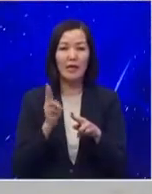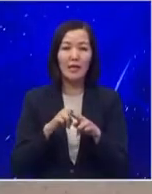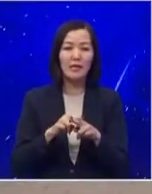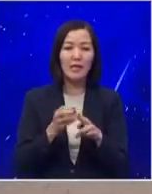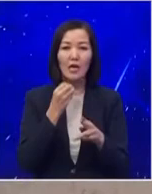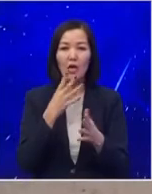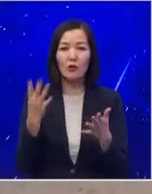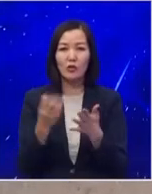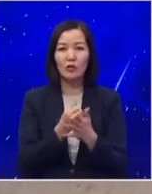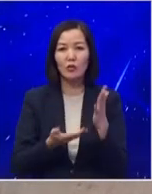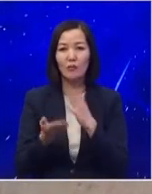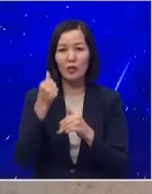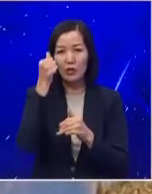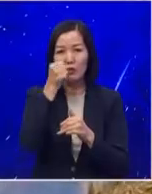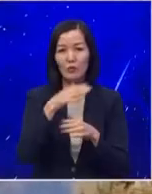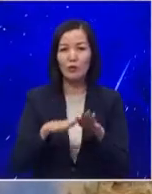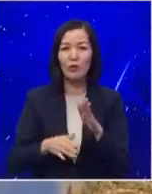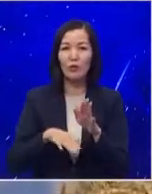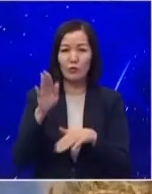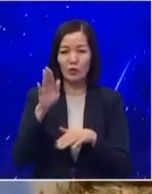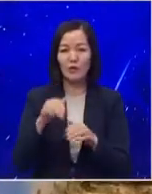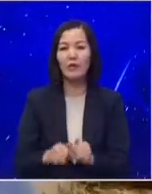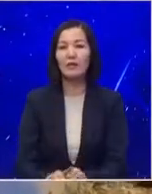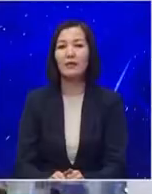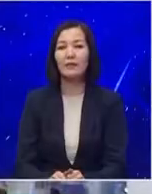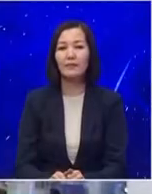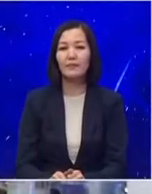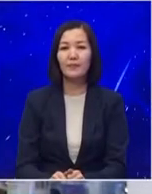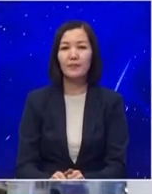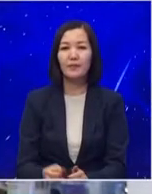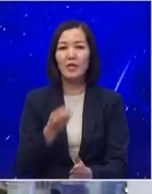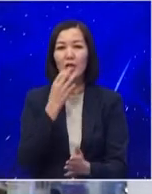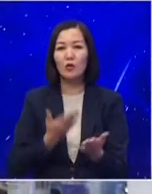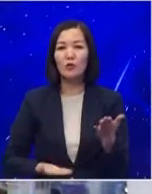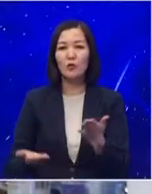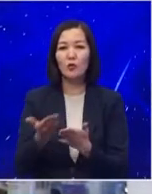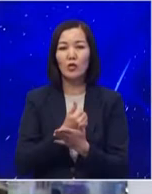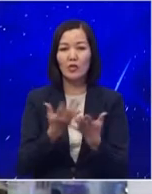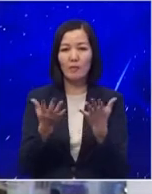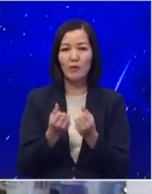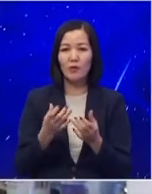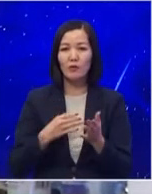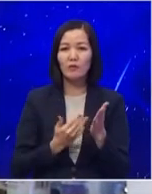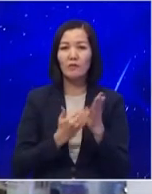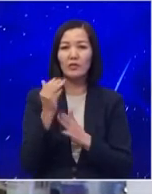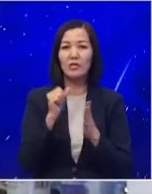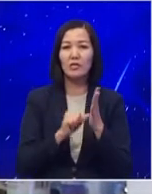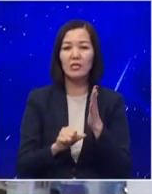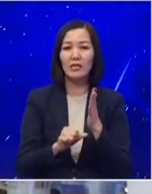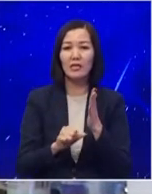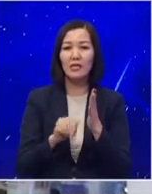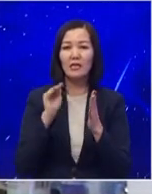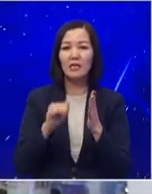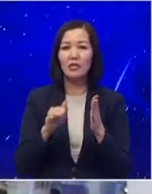ничуть не хуже прошлогодних а местами и значительно лучше хорошие урожаи мы получили свыше 60 тысяч рабочих мест